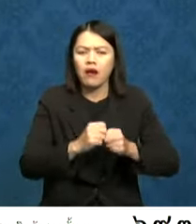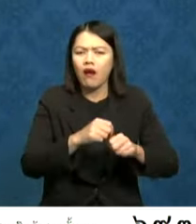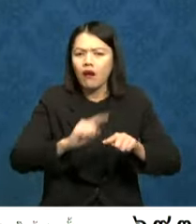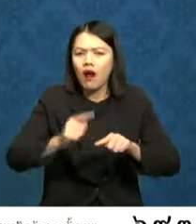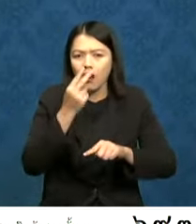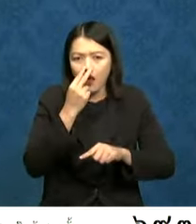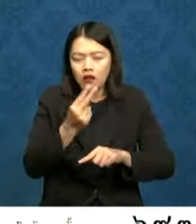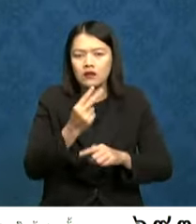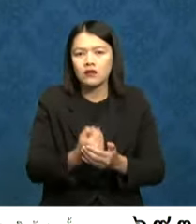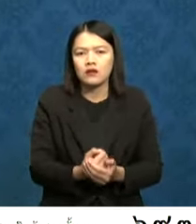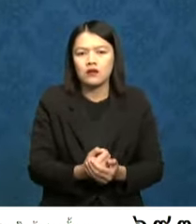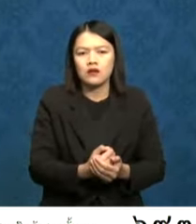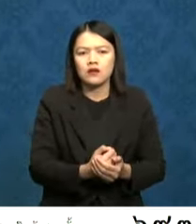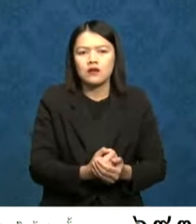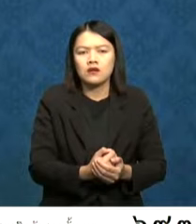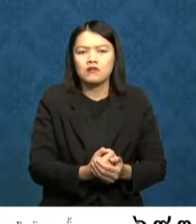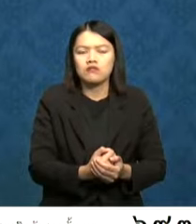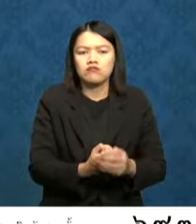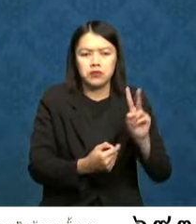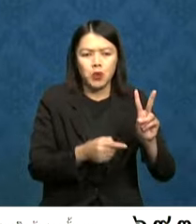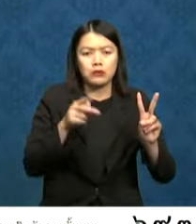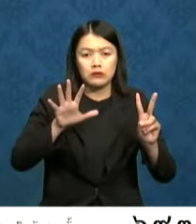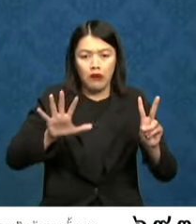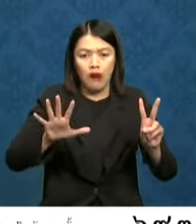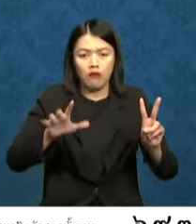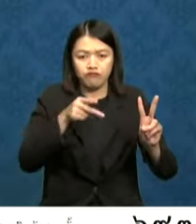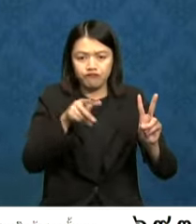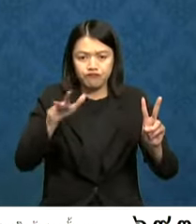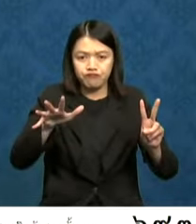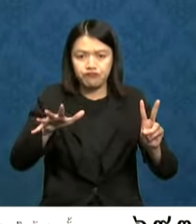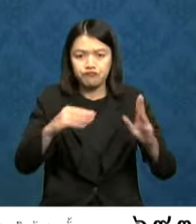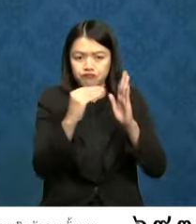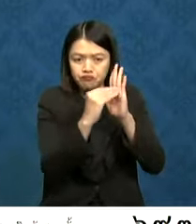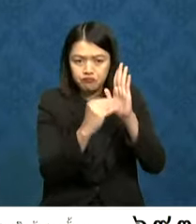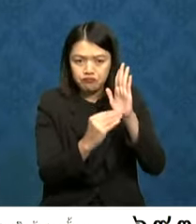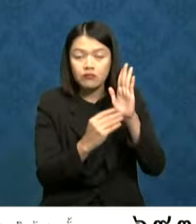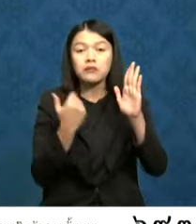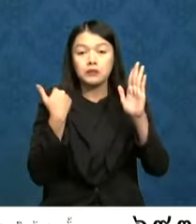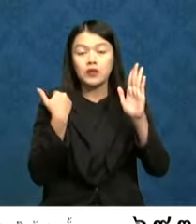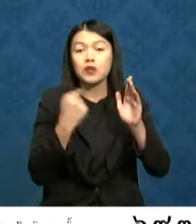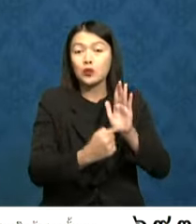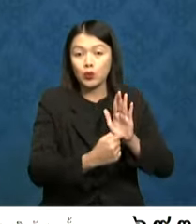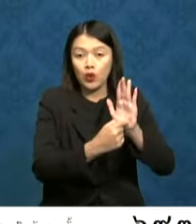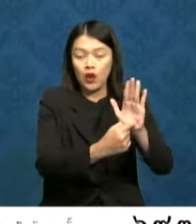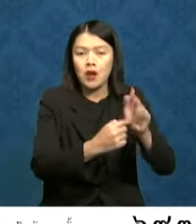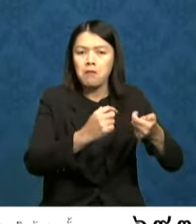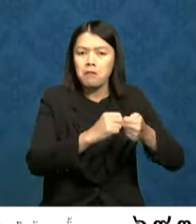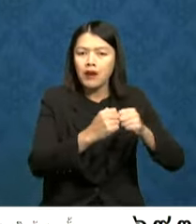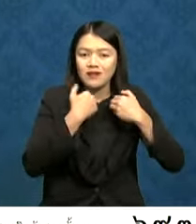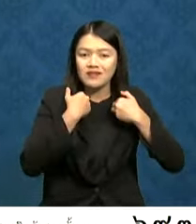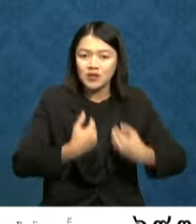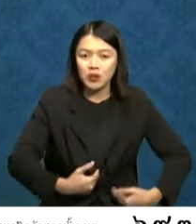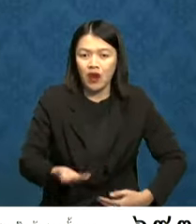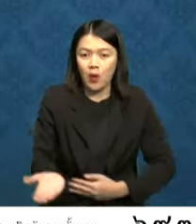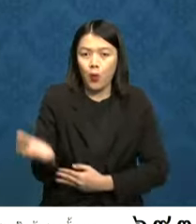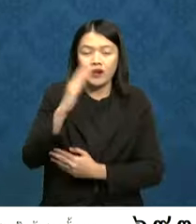เกริ่นมานี้ 2ใน 5ข้อท่านได้บรรจุไว้อยู่ในคำแถลงนโยบายแล้วอาธิเช่นปัญหาด้านชีวิตไวัน